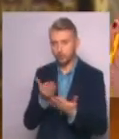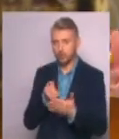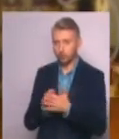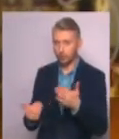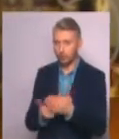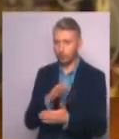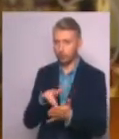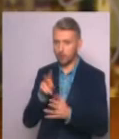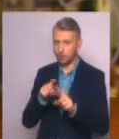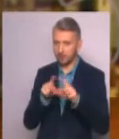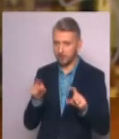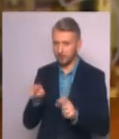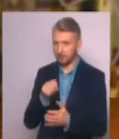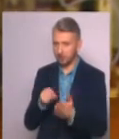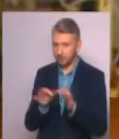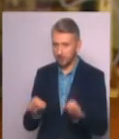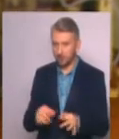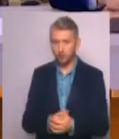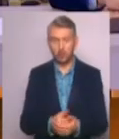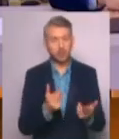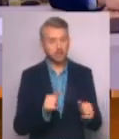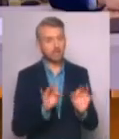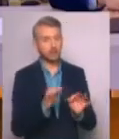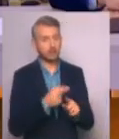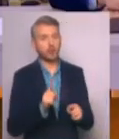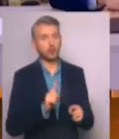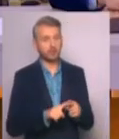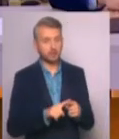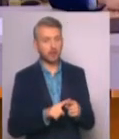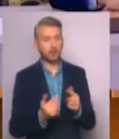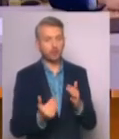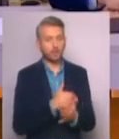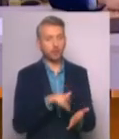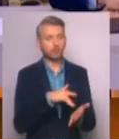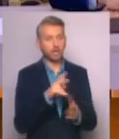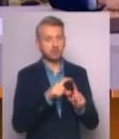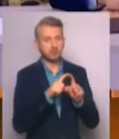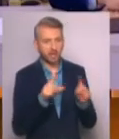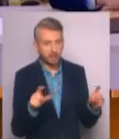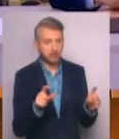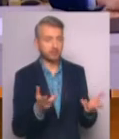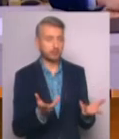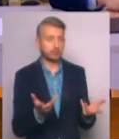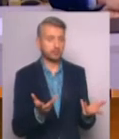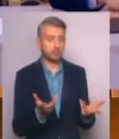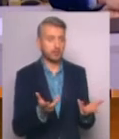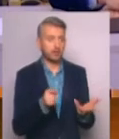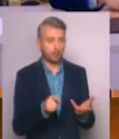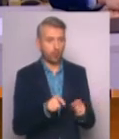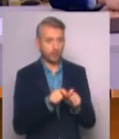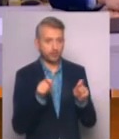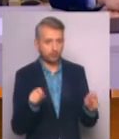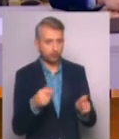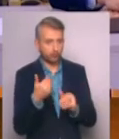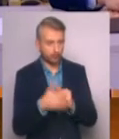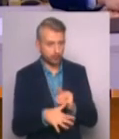нового комунального підприємства з цим питанням. Правильно? Звичайно, це нове комунальне підприємство закономірно створено і створено